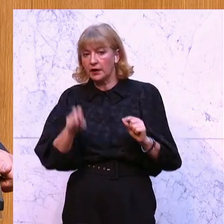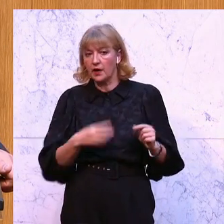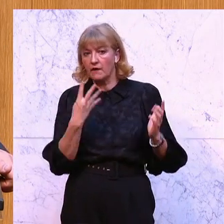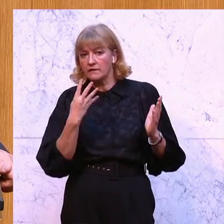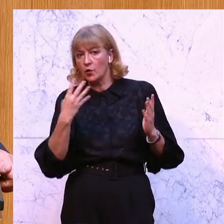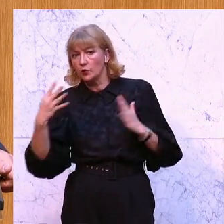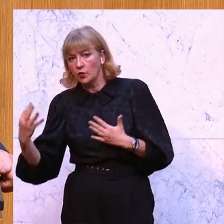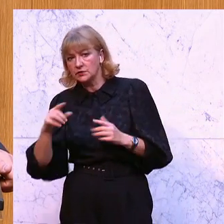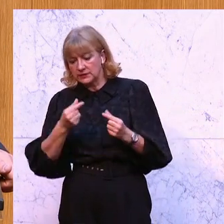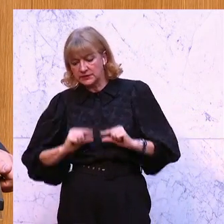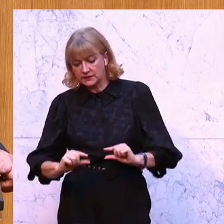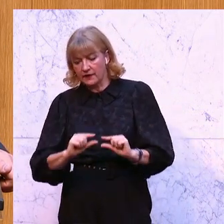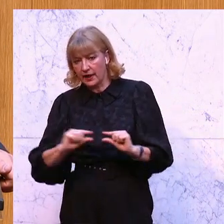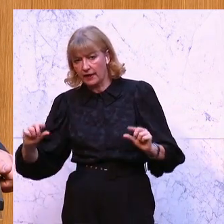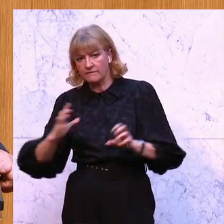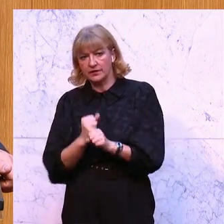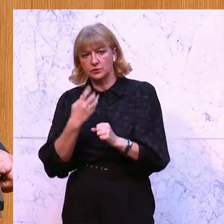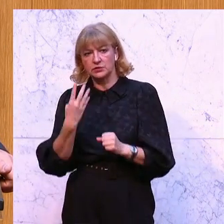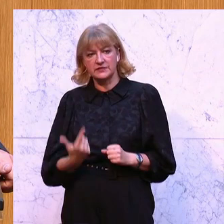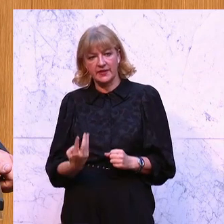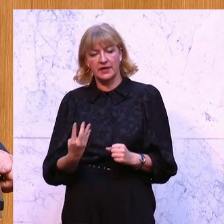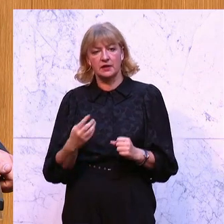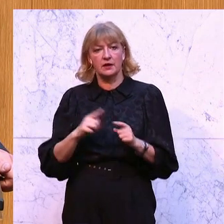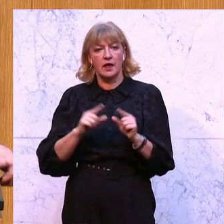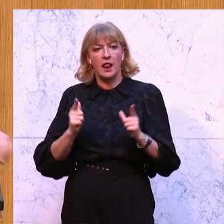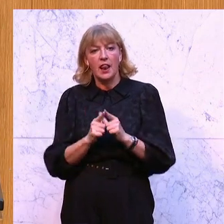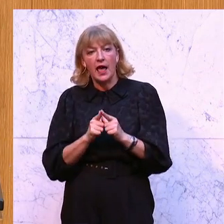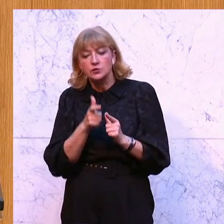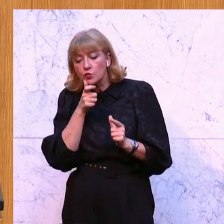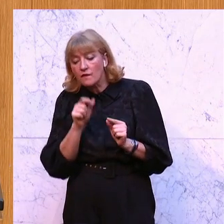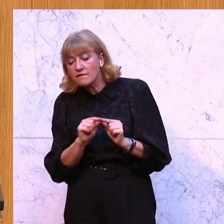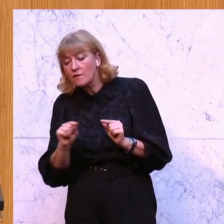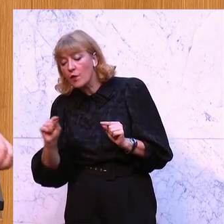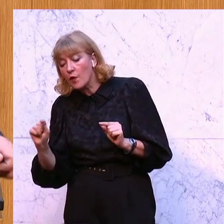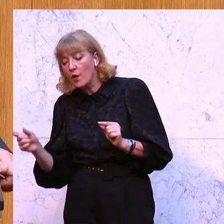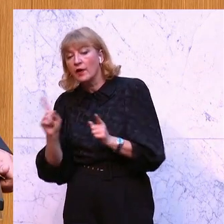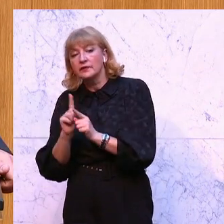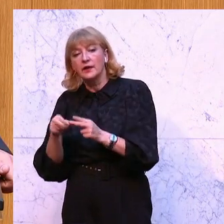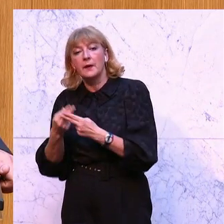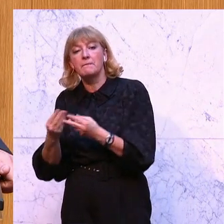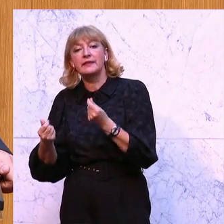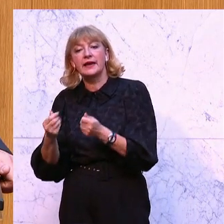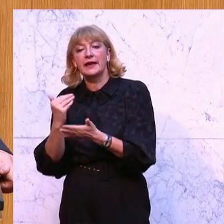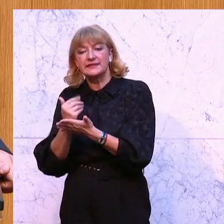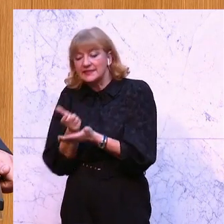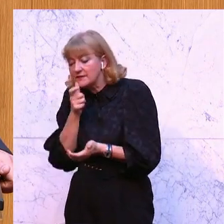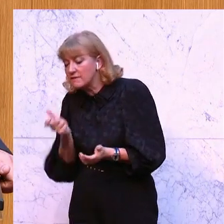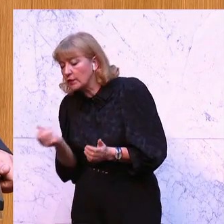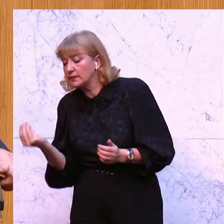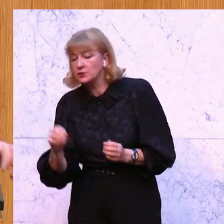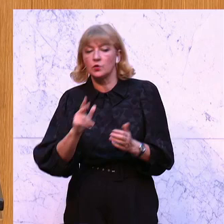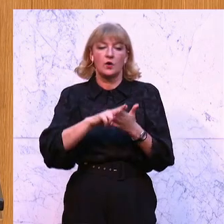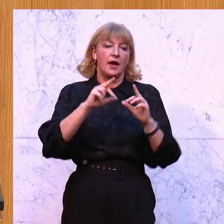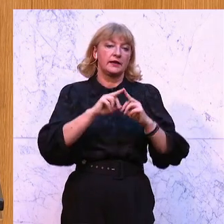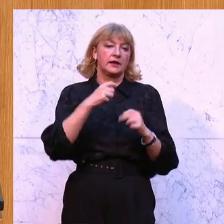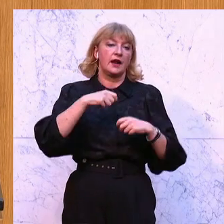409 Absatz 2, dritter Satz in der Fassung der Ziffer 4 wird nach dem Wort Leistung die Wortfolge nach dem jeweiligen Materiengesetz eingefügt. Artikel 3, Änderung